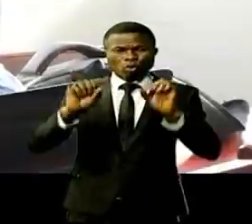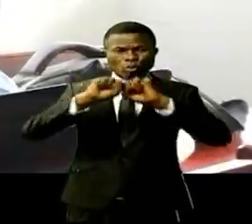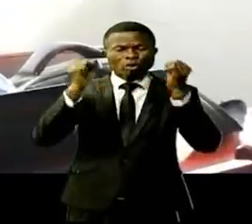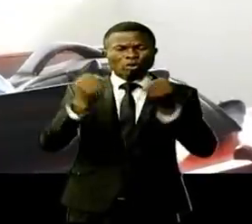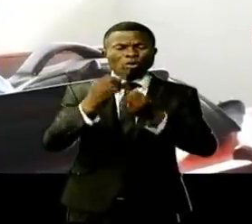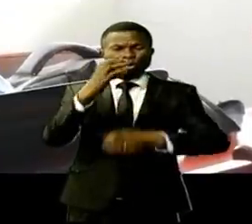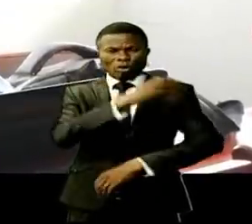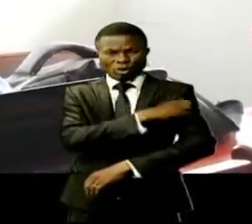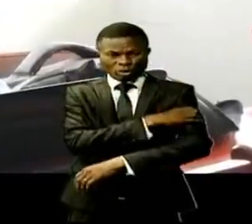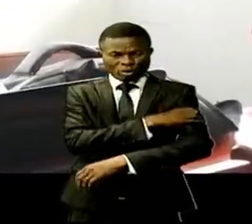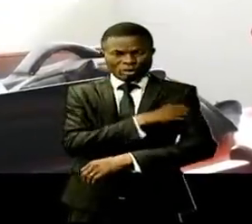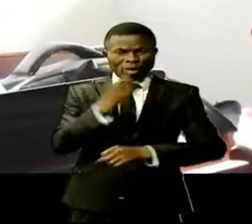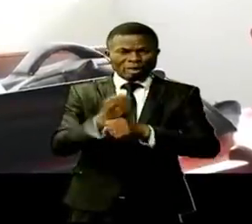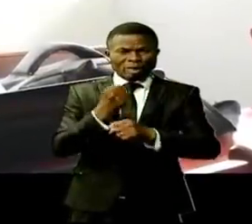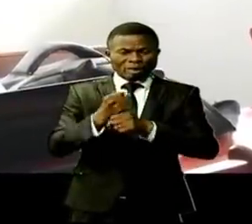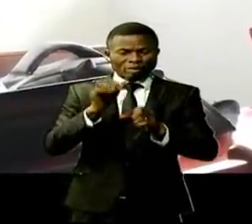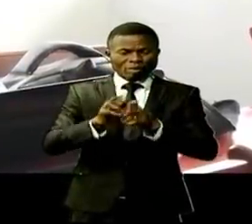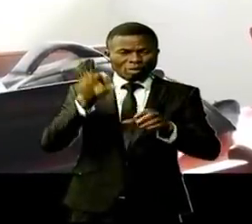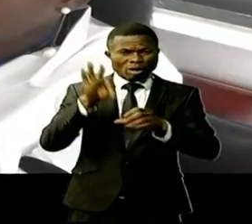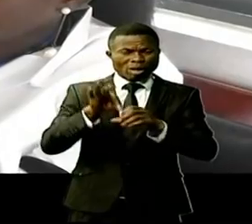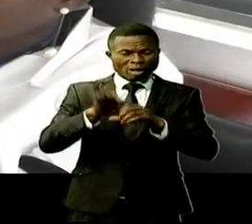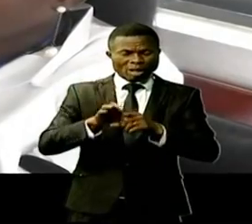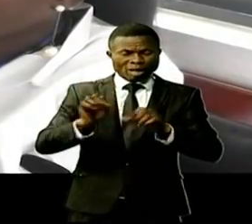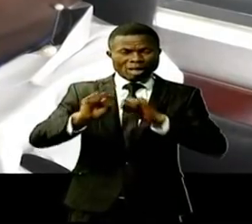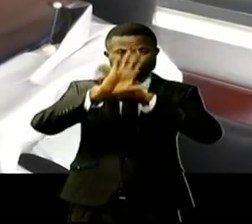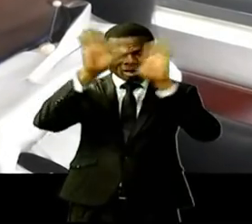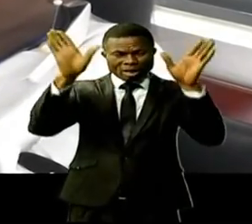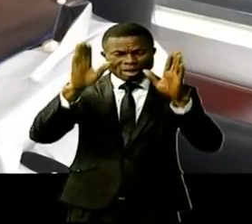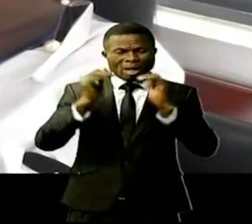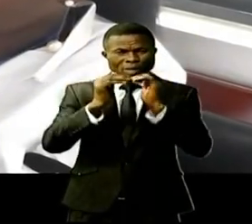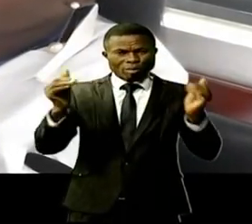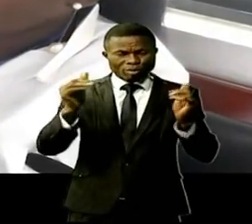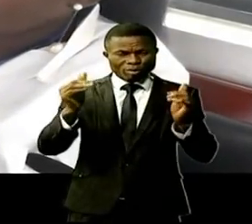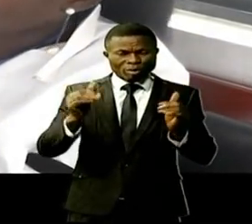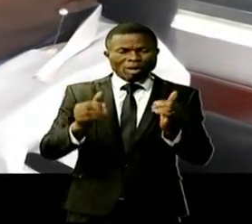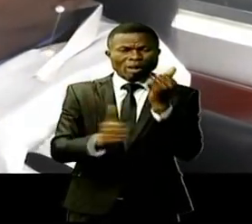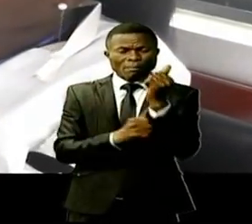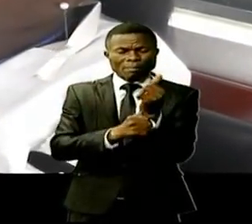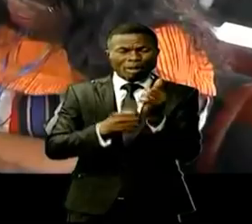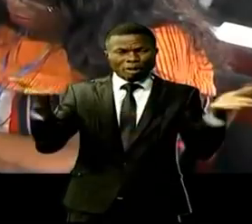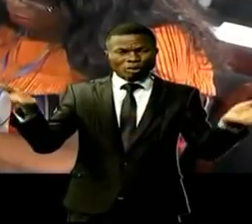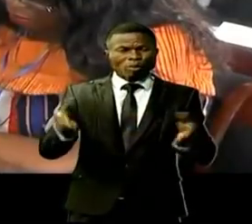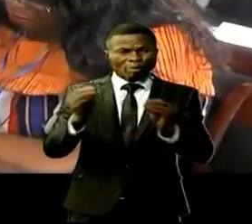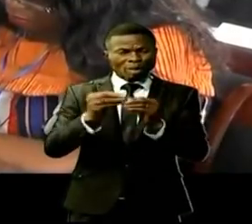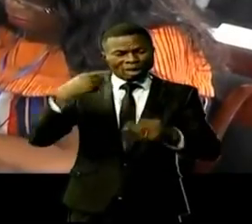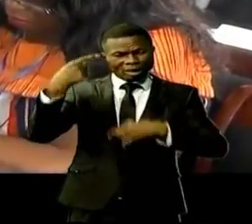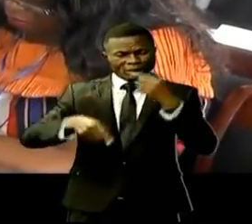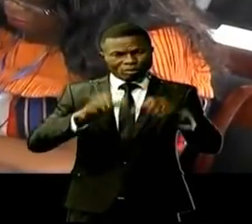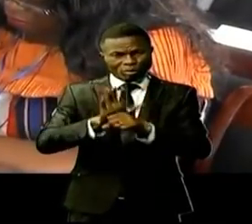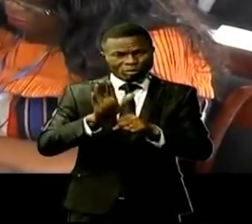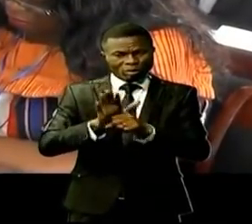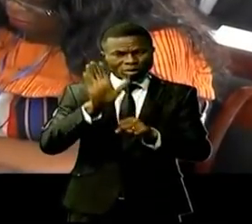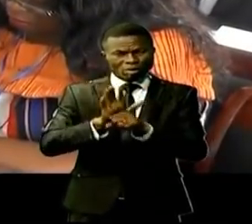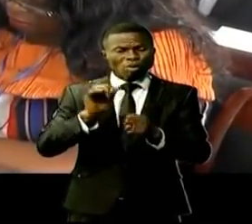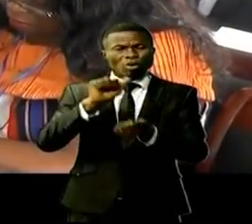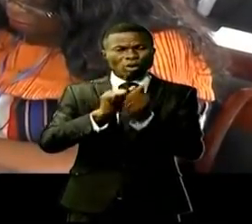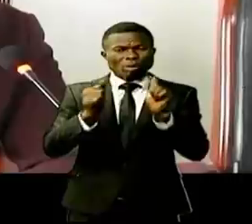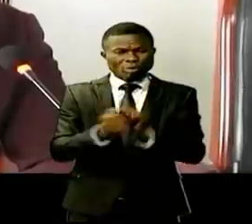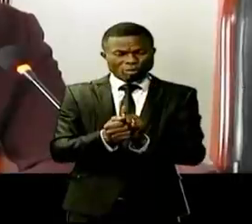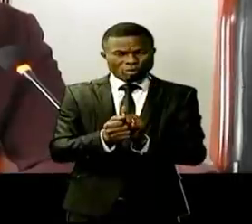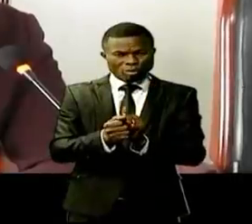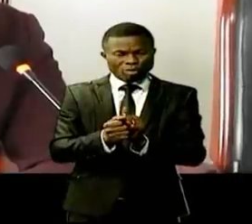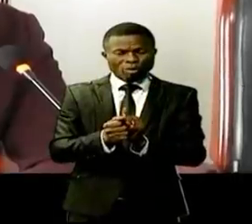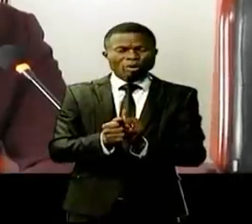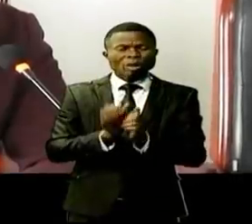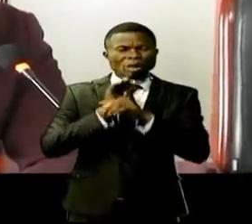civiles dont Agir pour les élections transparentes et apaisées à État, les participants vont devoir discuter sur plusieurs thématiques, axées